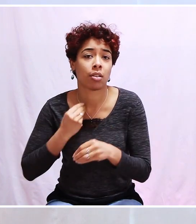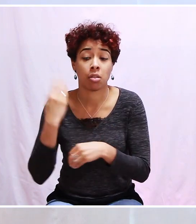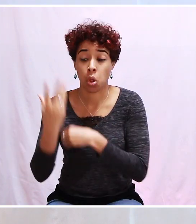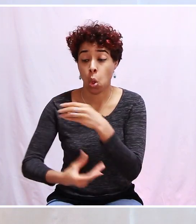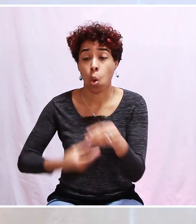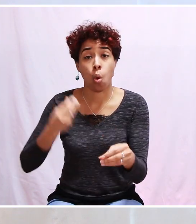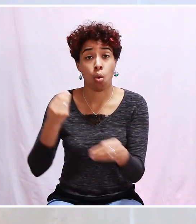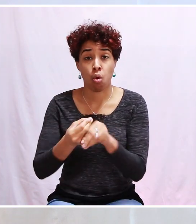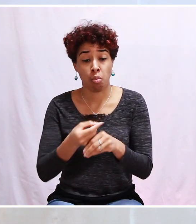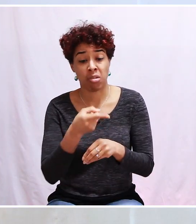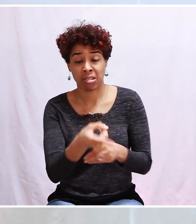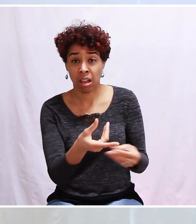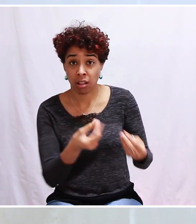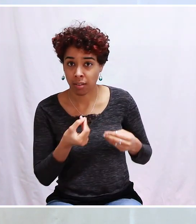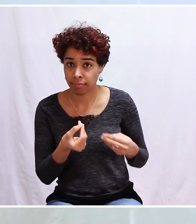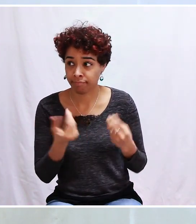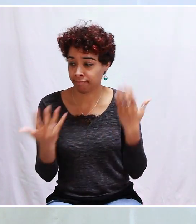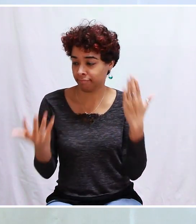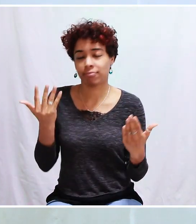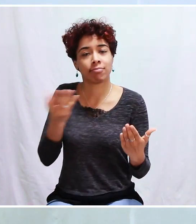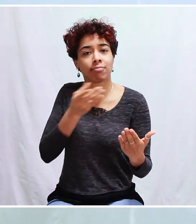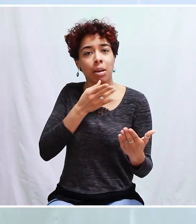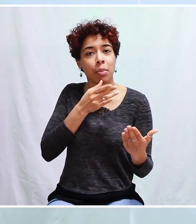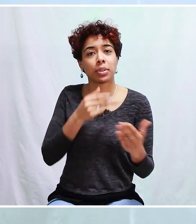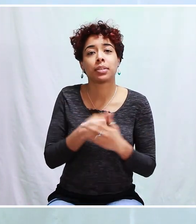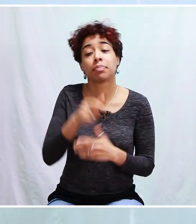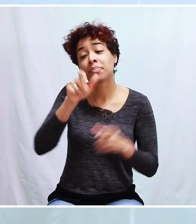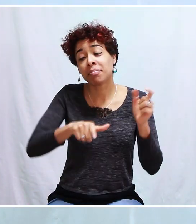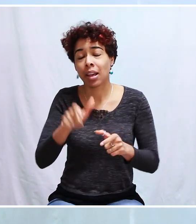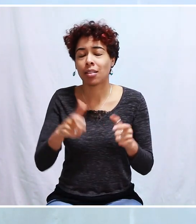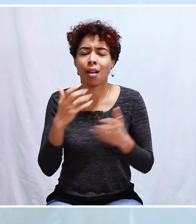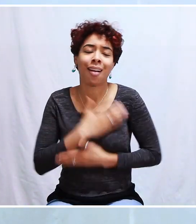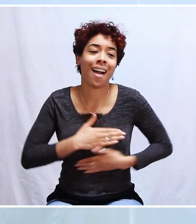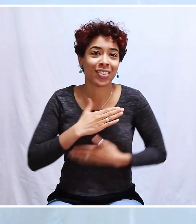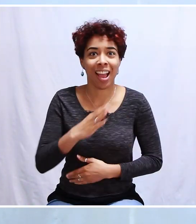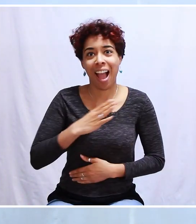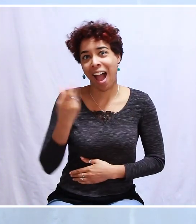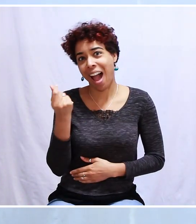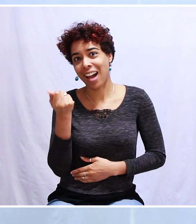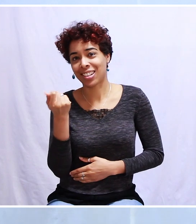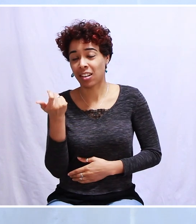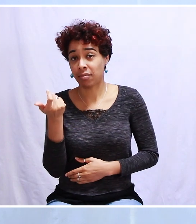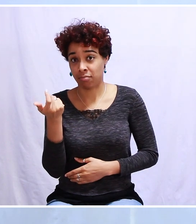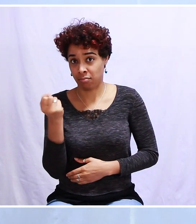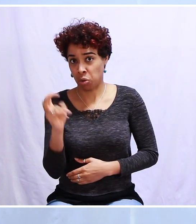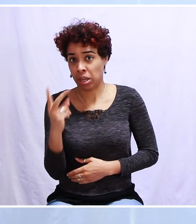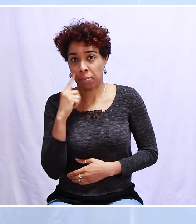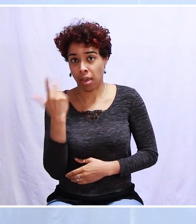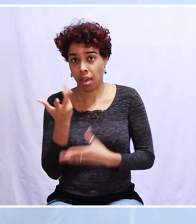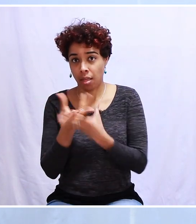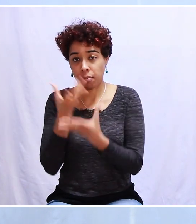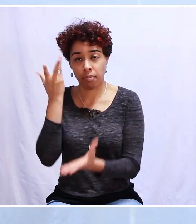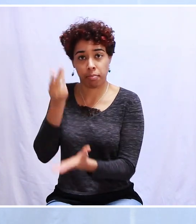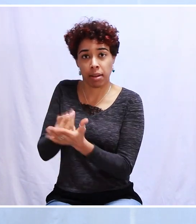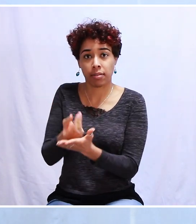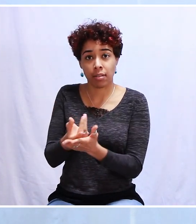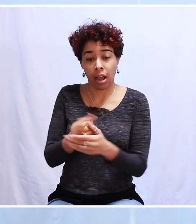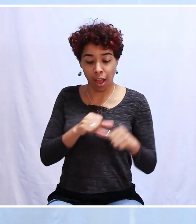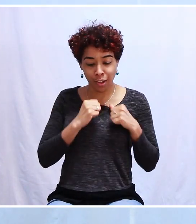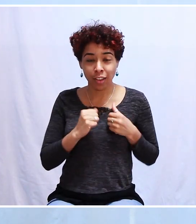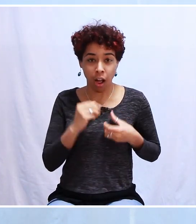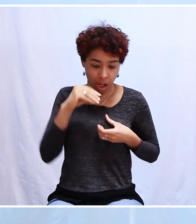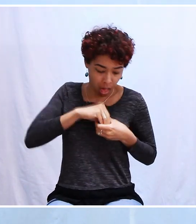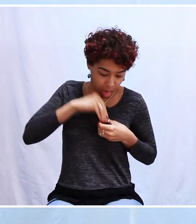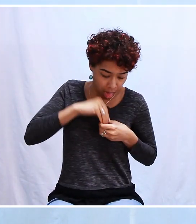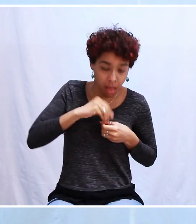monde matériel ne peut pas nous apporter ça. Il y en a, ils se réjouissent quand ils ont de l'argent. Oui, mais c'est éphémère. L'argent ne comble jamais ton cœur.